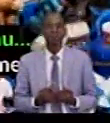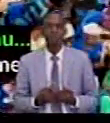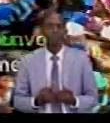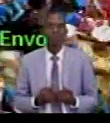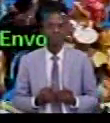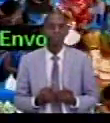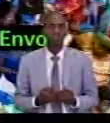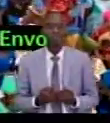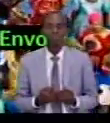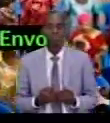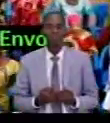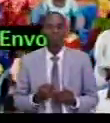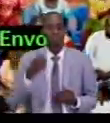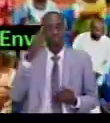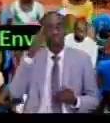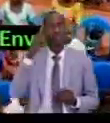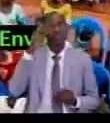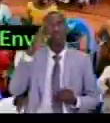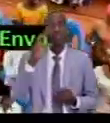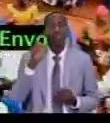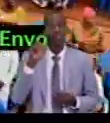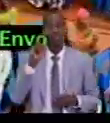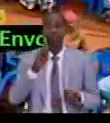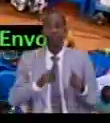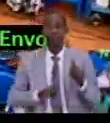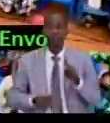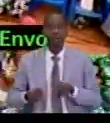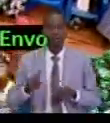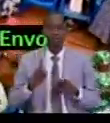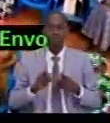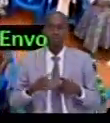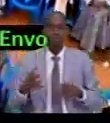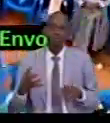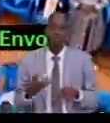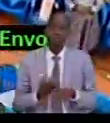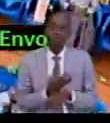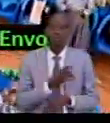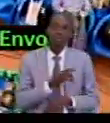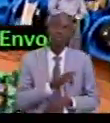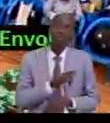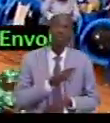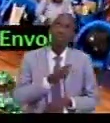pour le peuple de Dieu de prendre son envol.